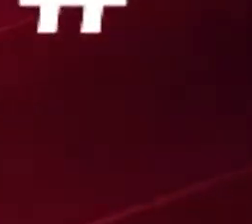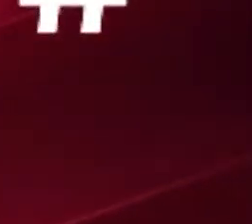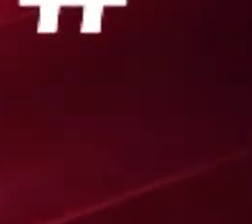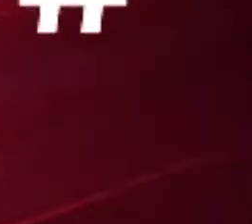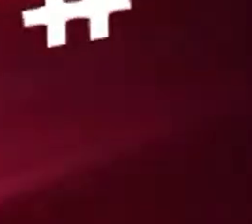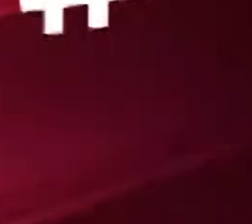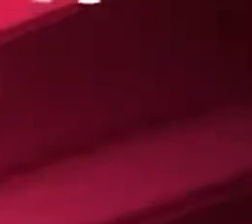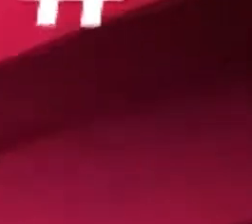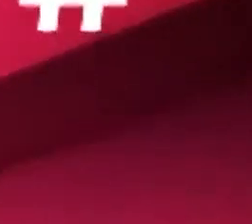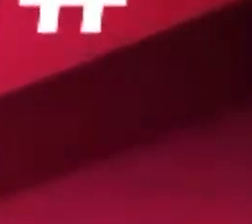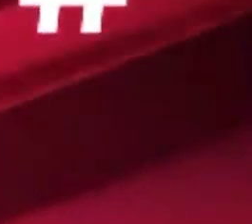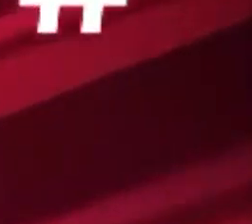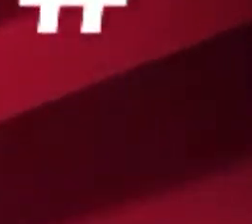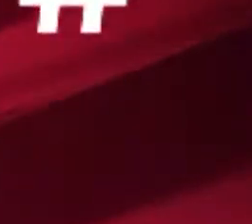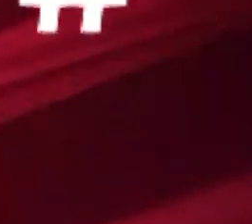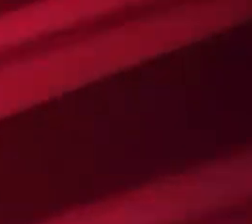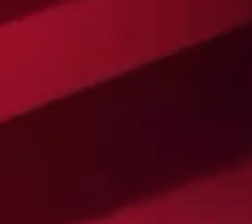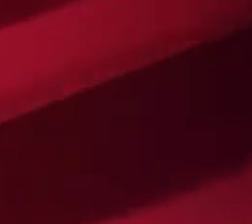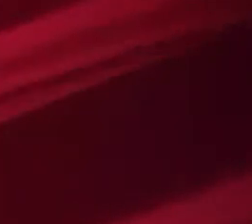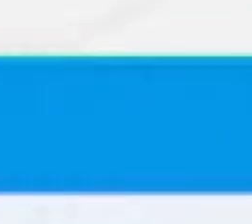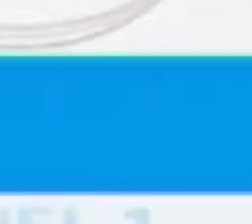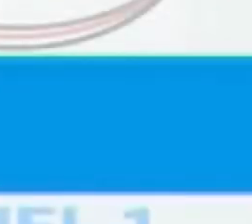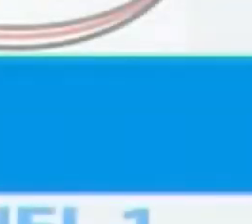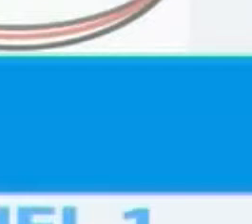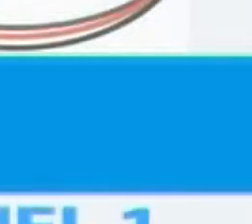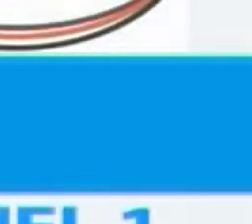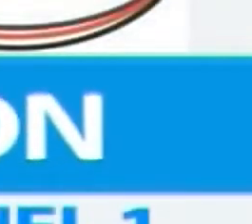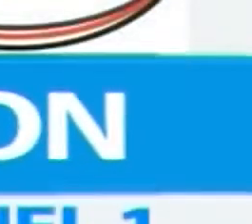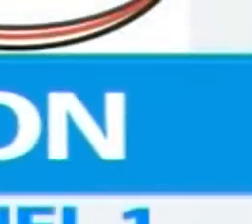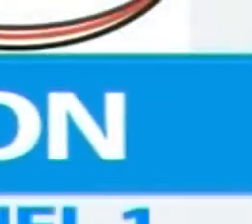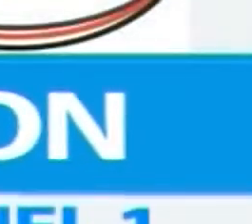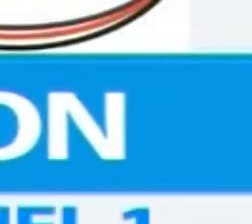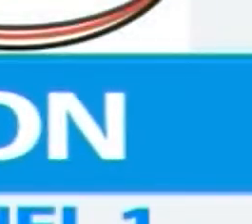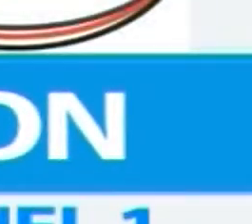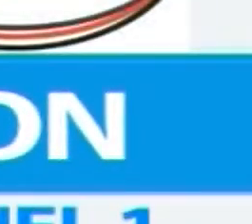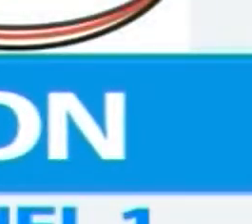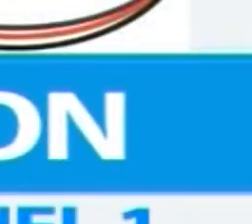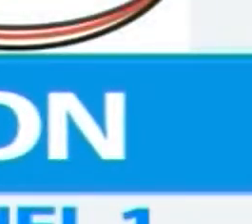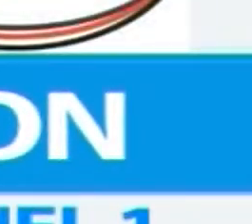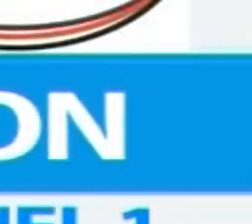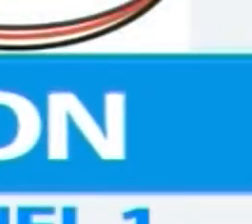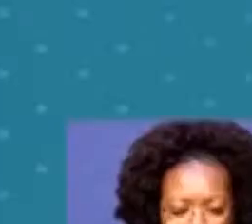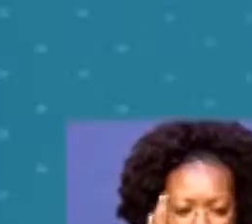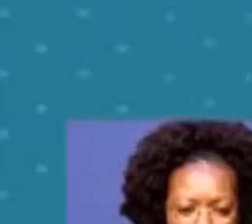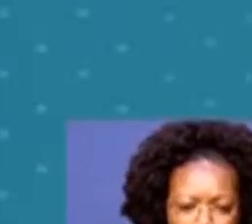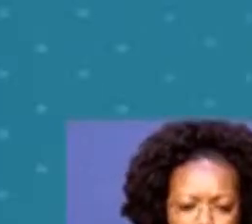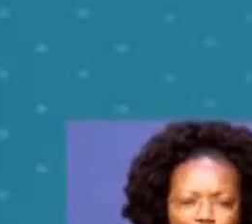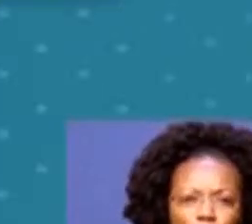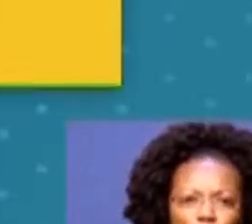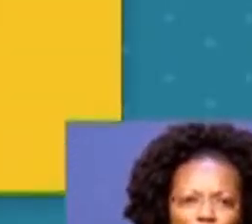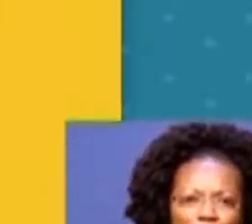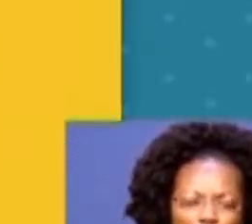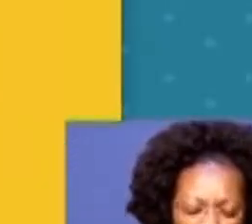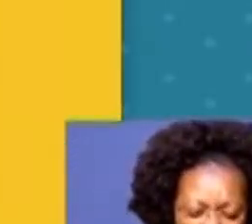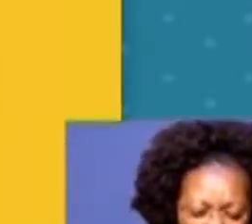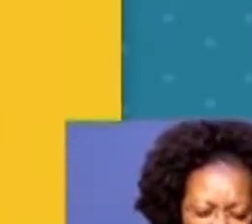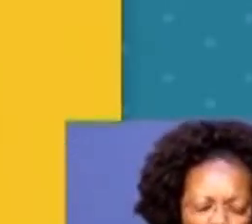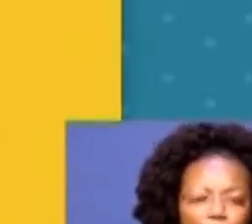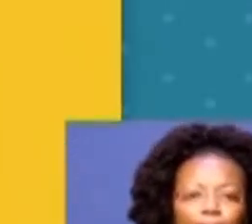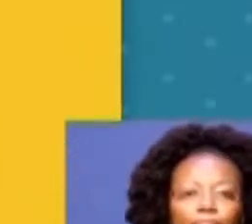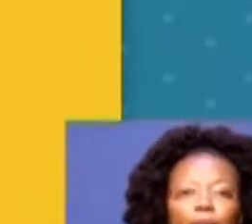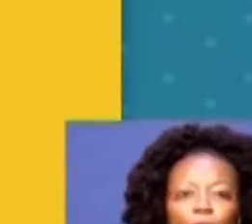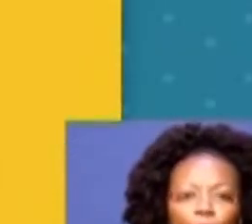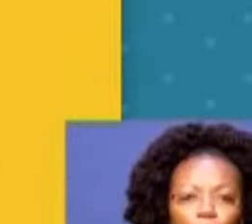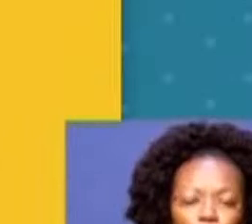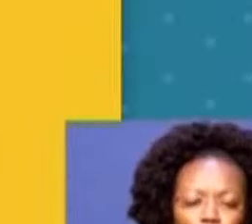*811*817#. Anakula mugoka na bana kingia kazi. Top on Channel 1. Yote aliye na kinga hafifu